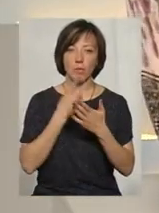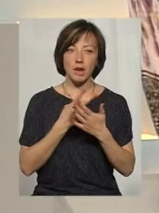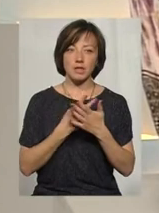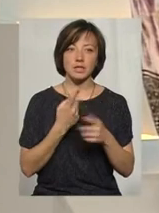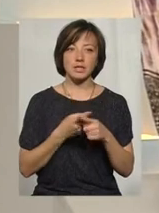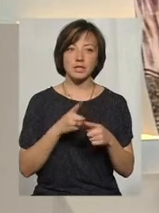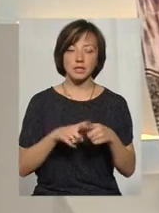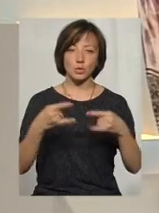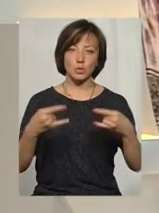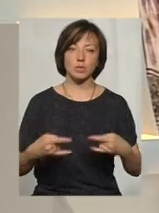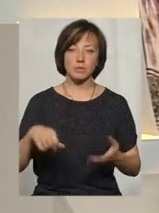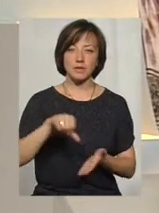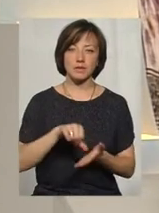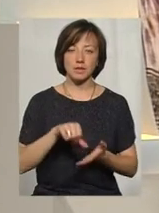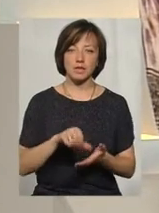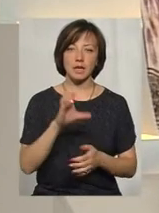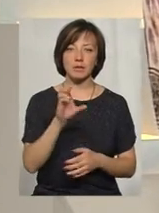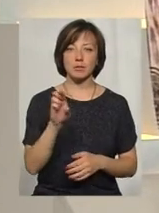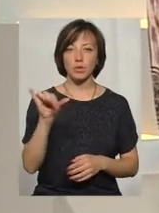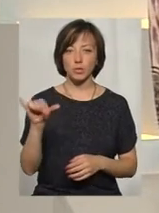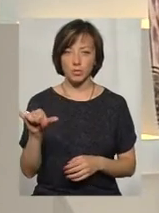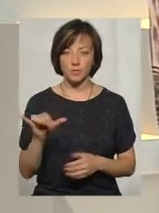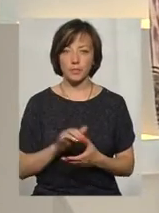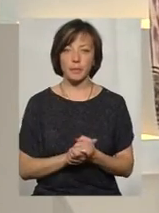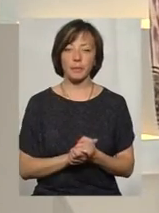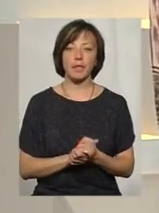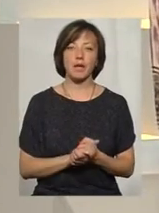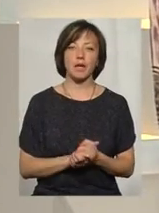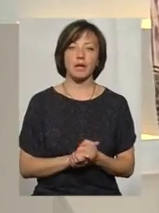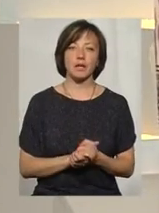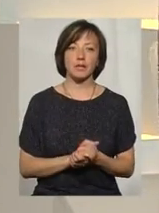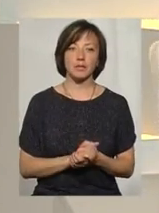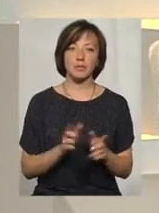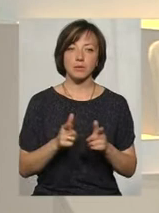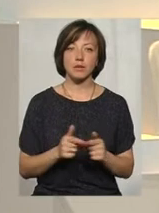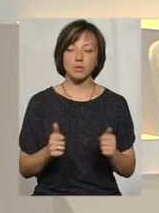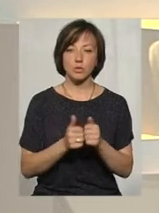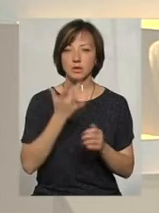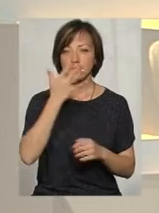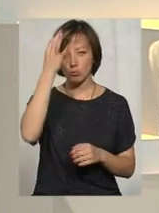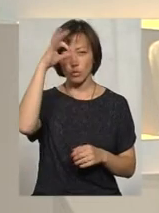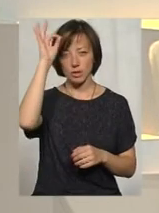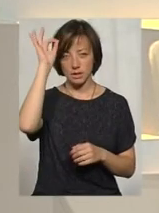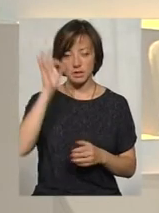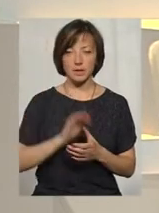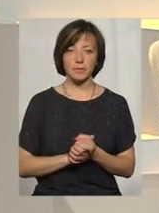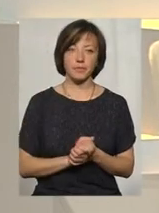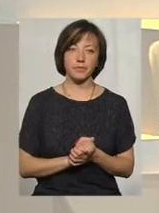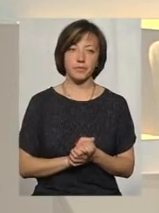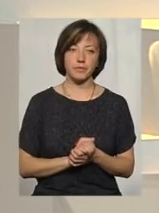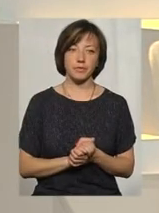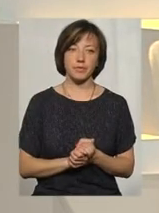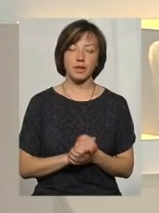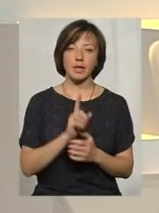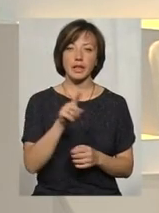в цій студії представників Служби безпеки України, служби, власне, підрозділу Нацполіції і